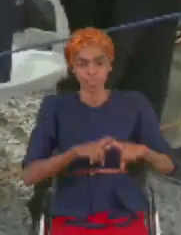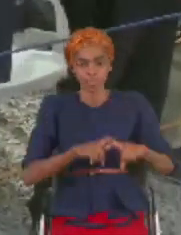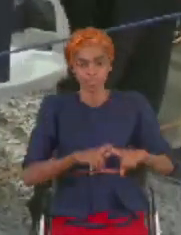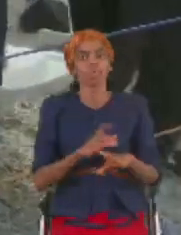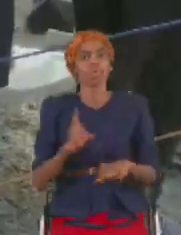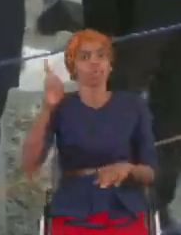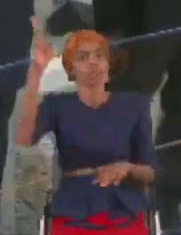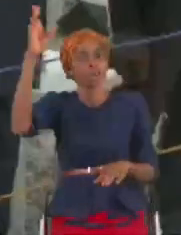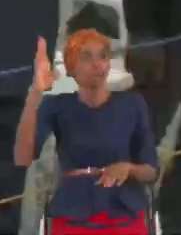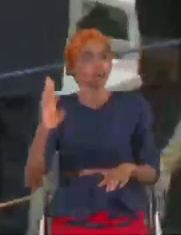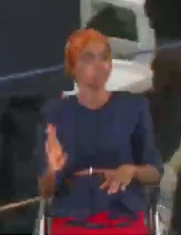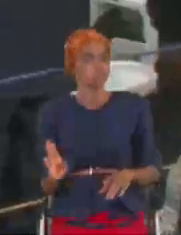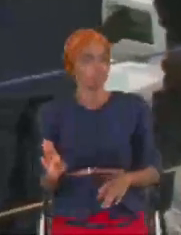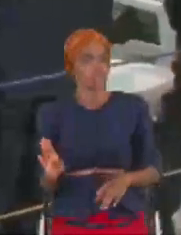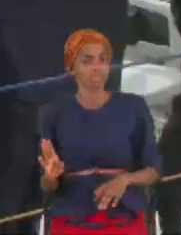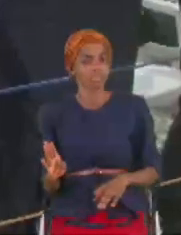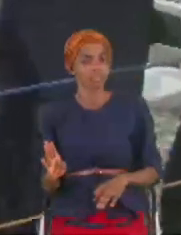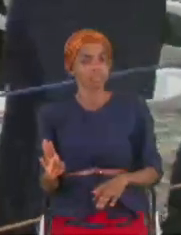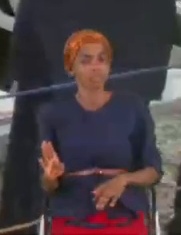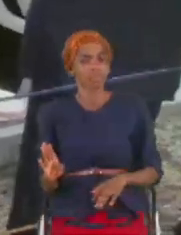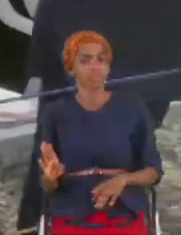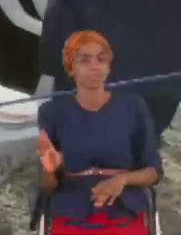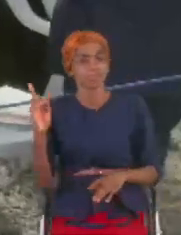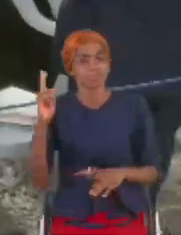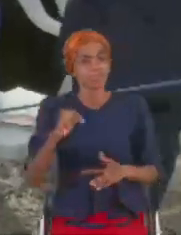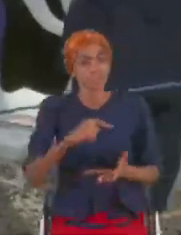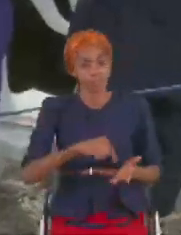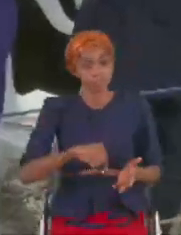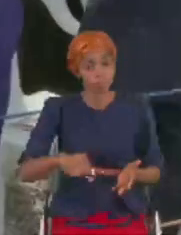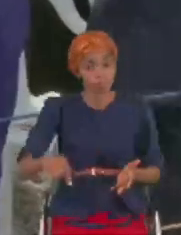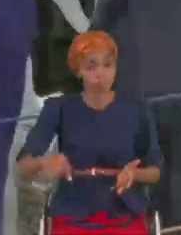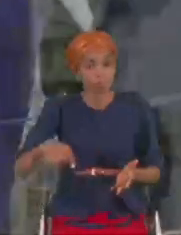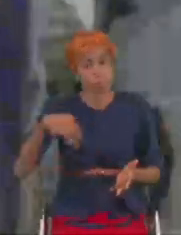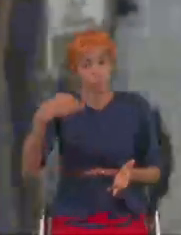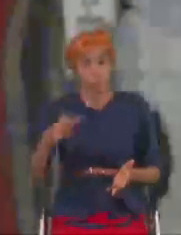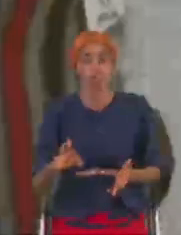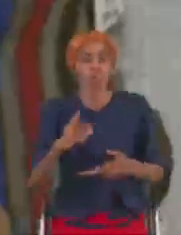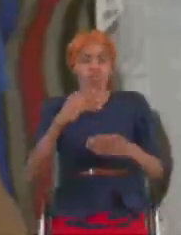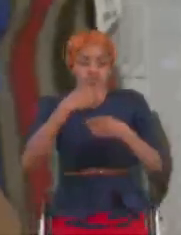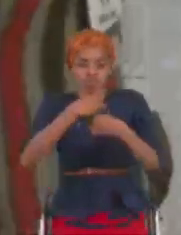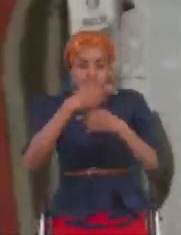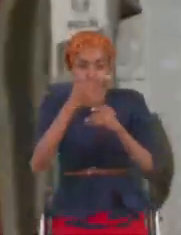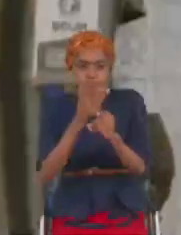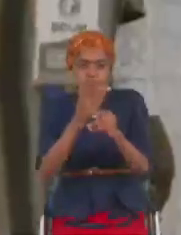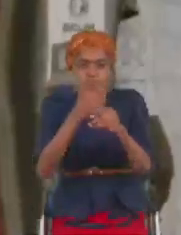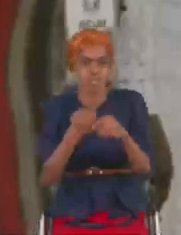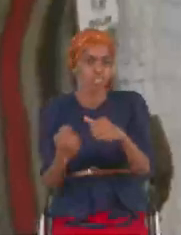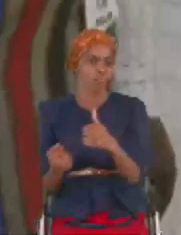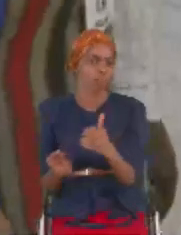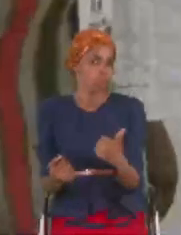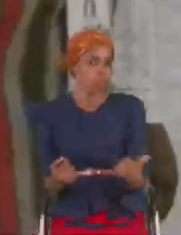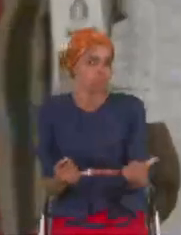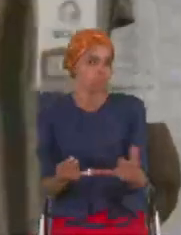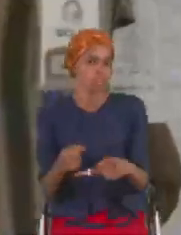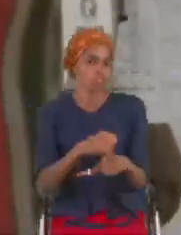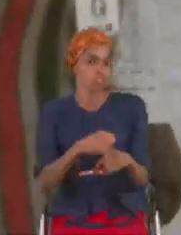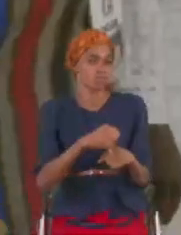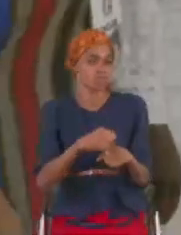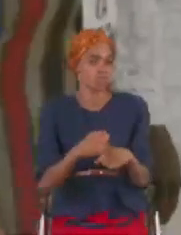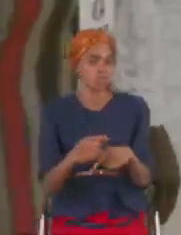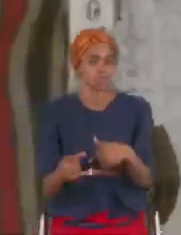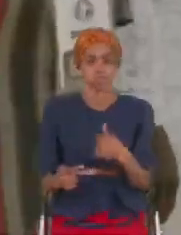dieu les marques pour reproduire les autres